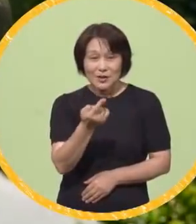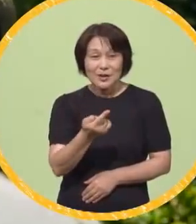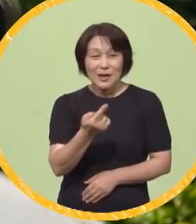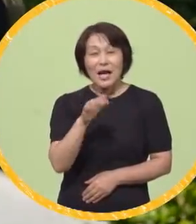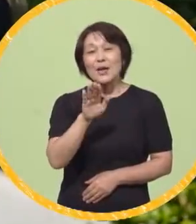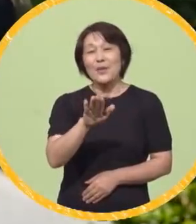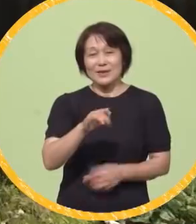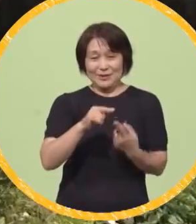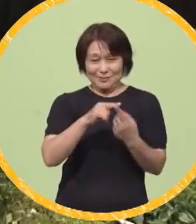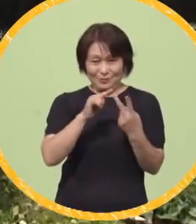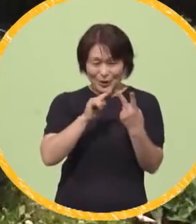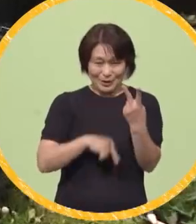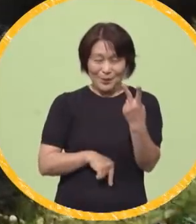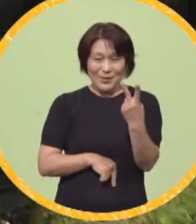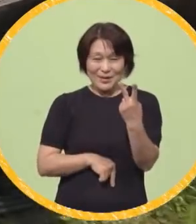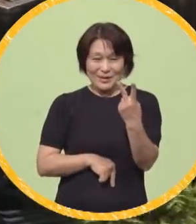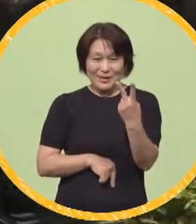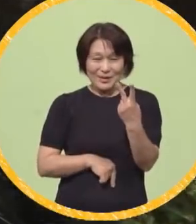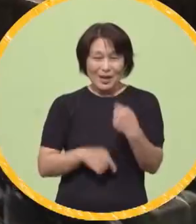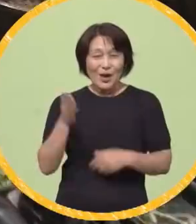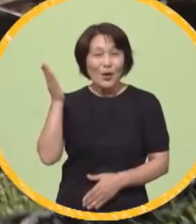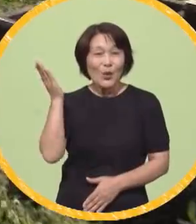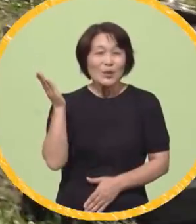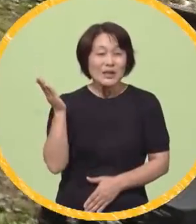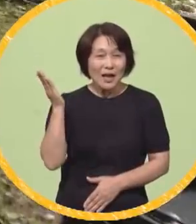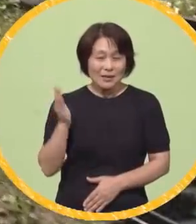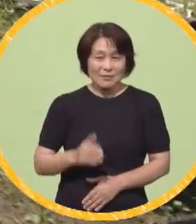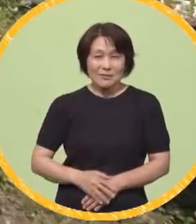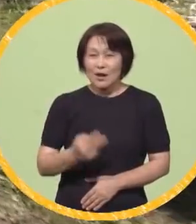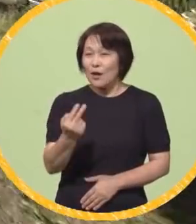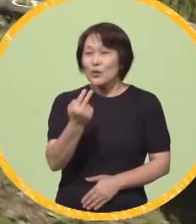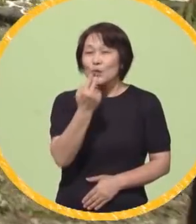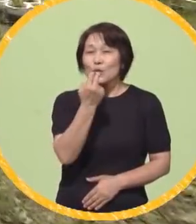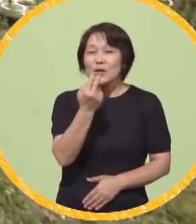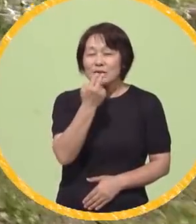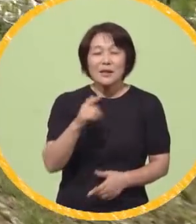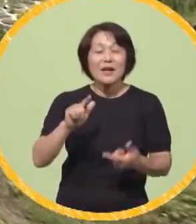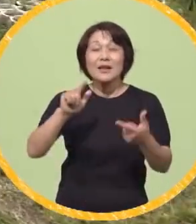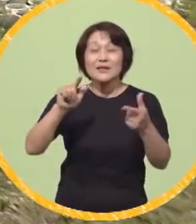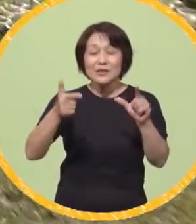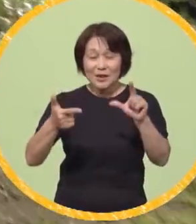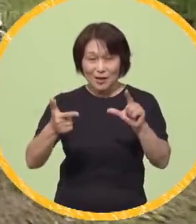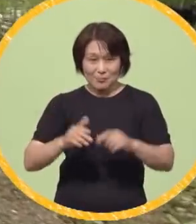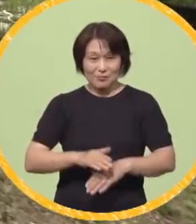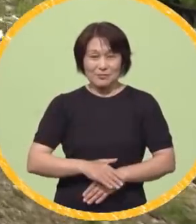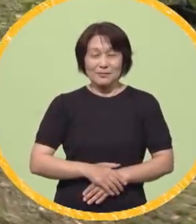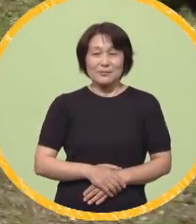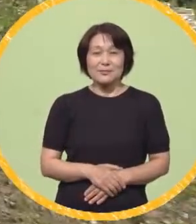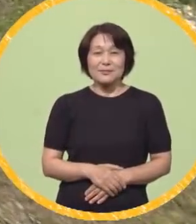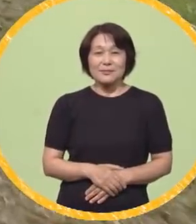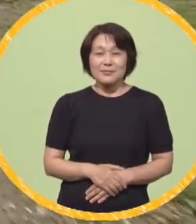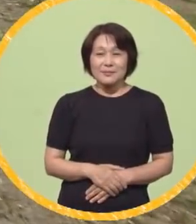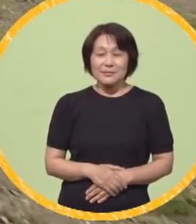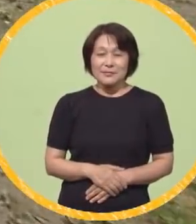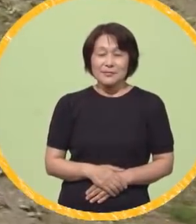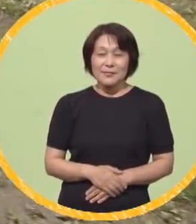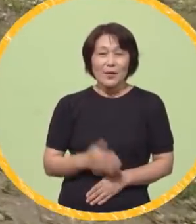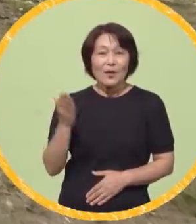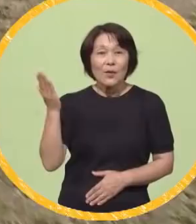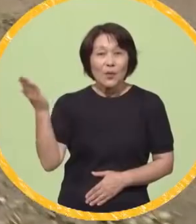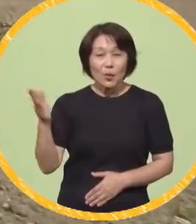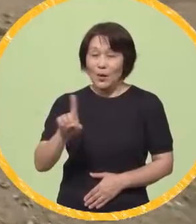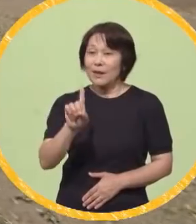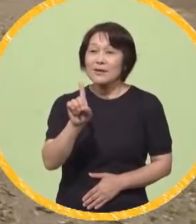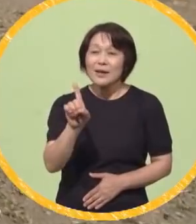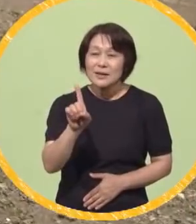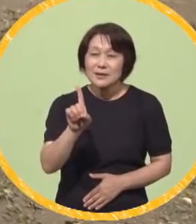よ。 またちょっとこちらのエリアは全然雰囲気違ってビニールハウスがありますけど、はい、ここは何